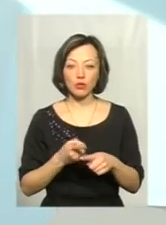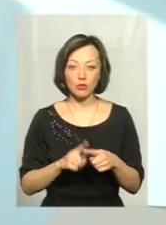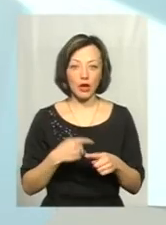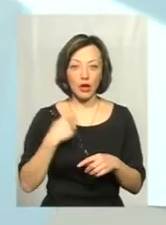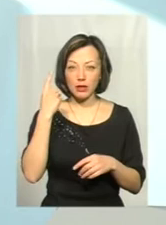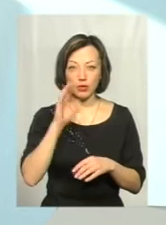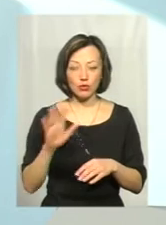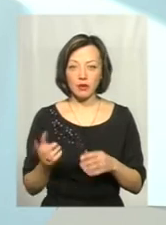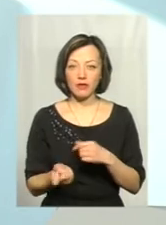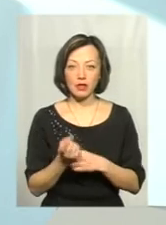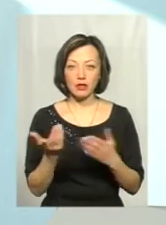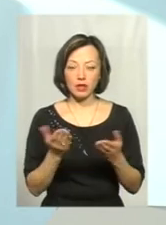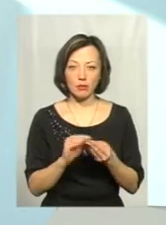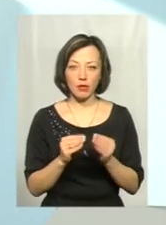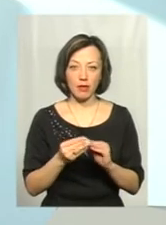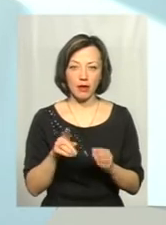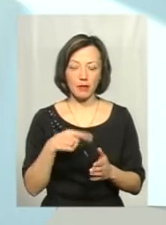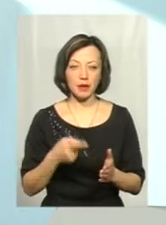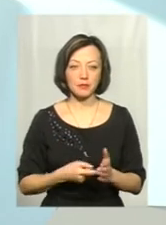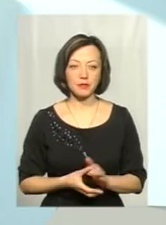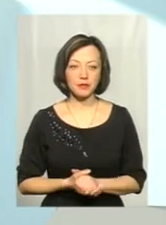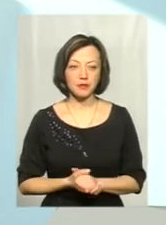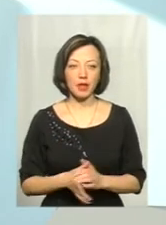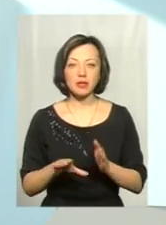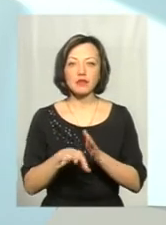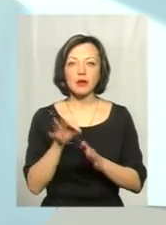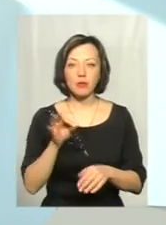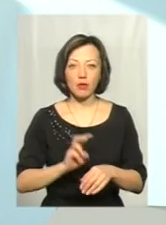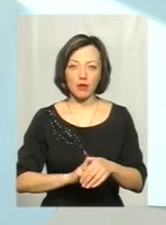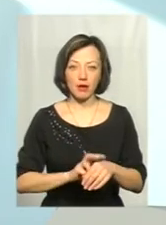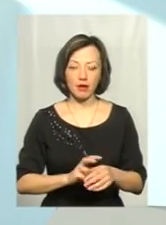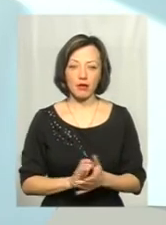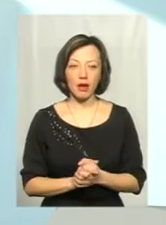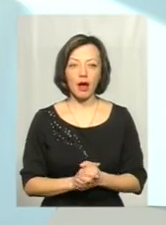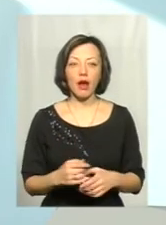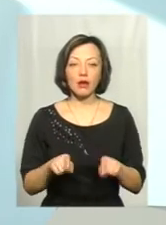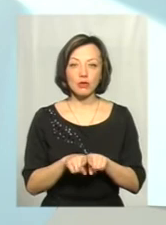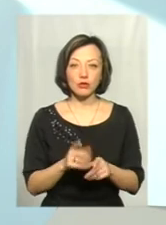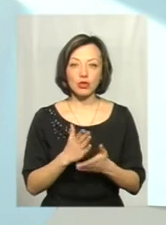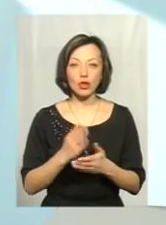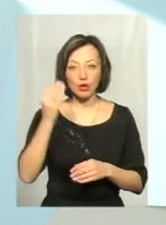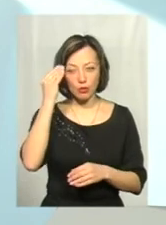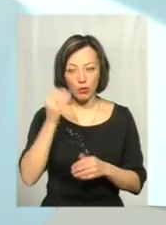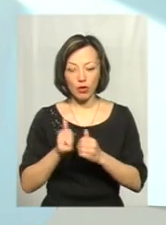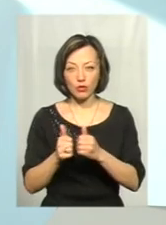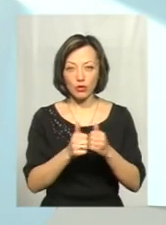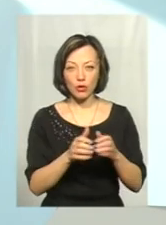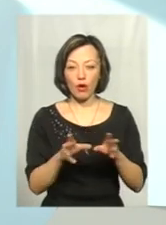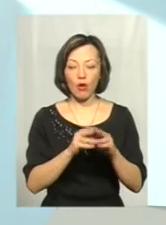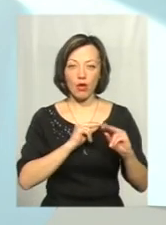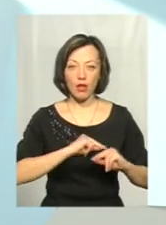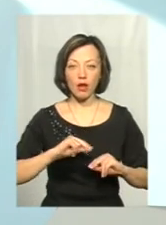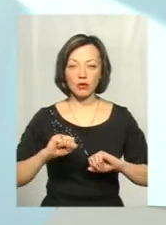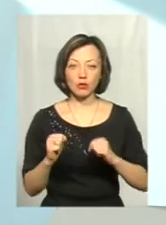не думаю, що з цим будуть виникнути якісь питання з вибором, власне, з вибором лікаря. А також думка оточить, думка колег, думка друзів,